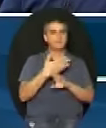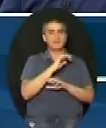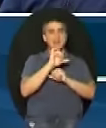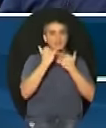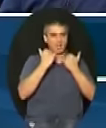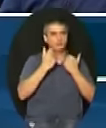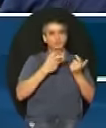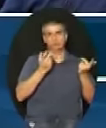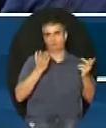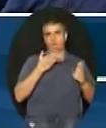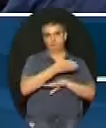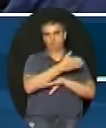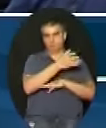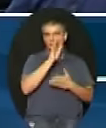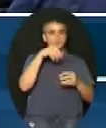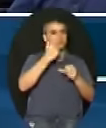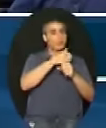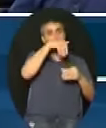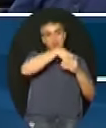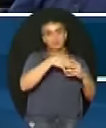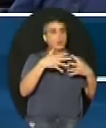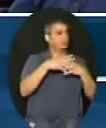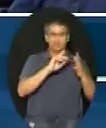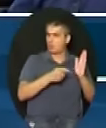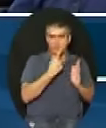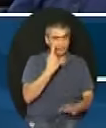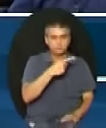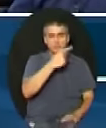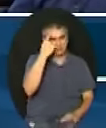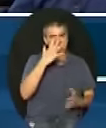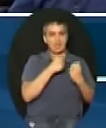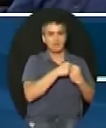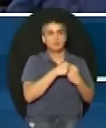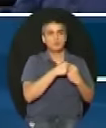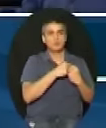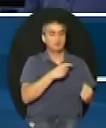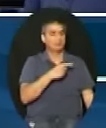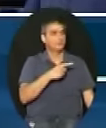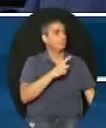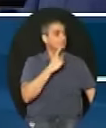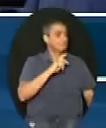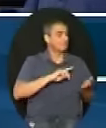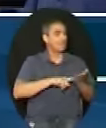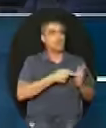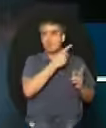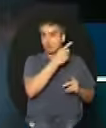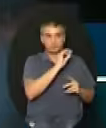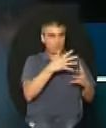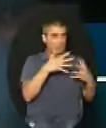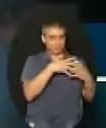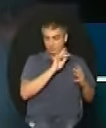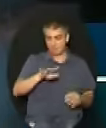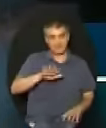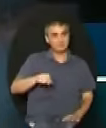דאש ועם הזרוע הארוכה שלו, שפועלת גם בארצות הברית, לא בפעם הראשונה. היא תתמודד. אני חושב שדווקא אם אתה רואה את ההתנהגות של ארצות הברית כלפי המזרח